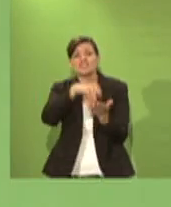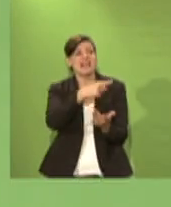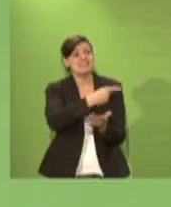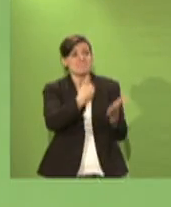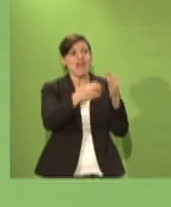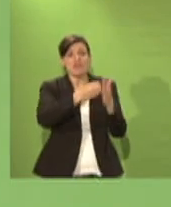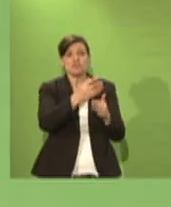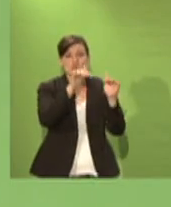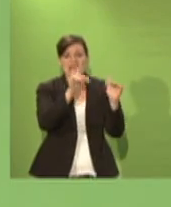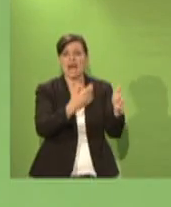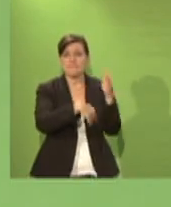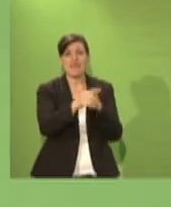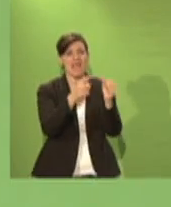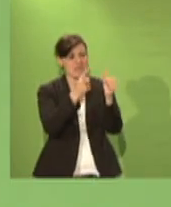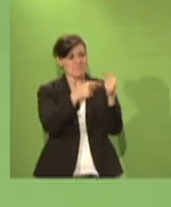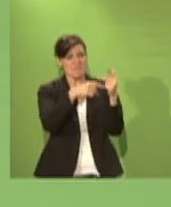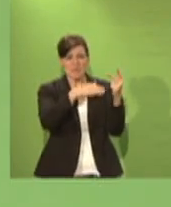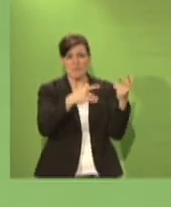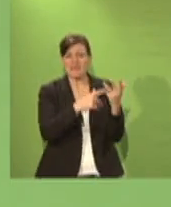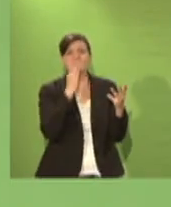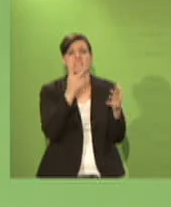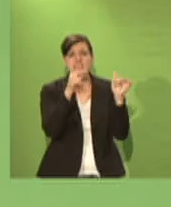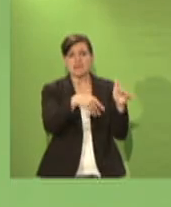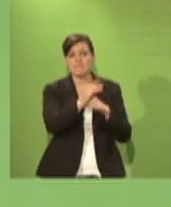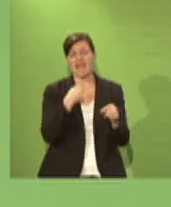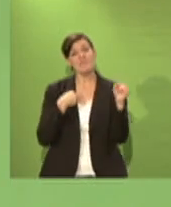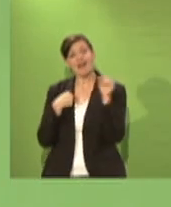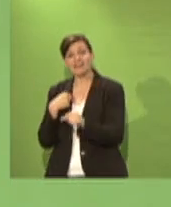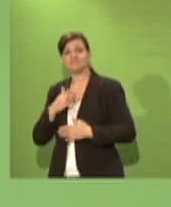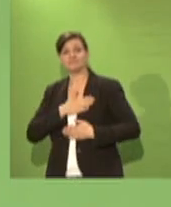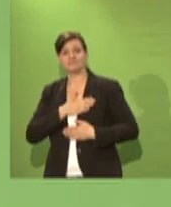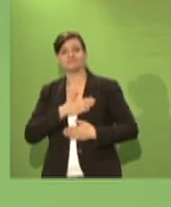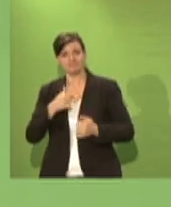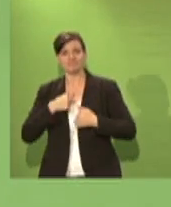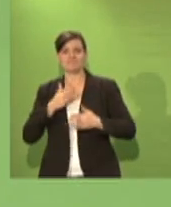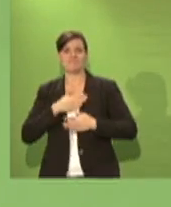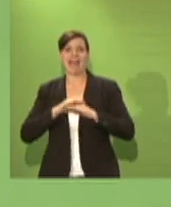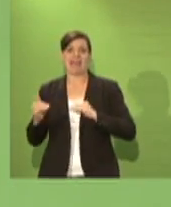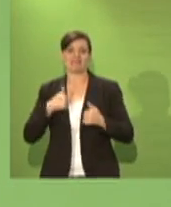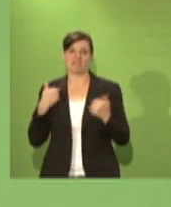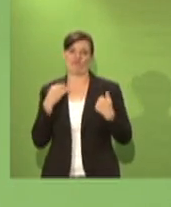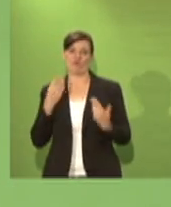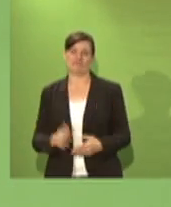Kultur und mehr habt an ganz vielen anderen Sachen. Diese Dinge, die habt ihr nicht. Danke.